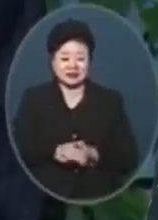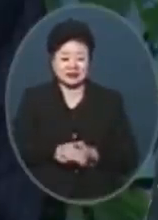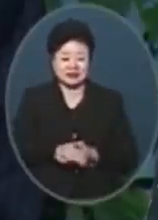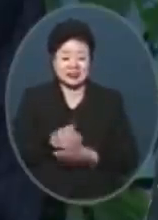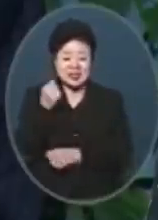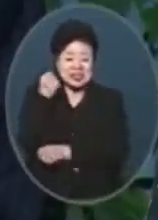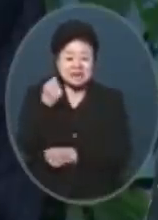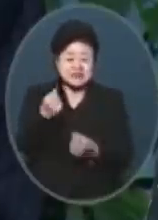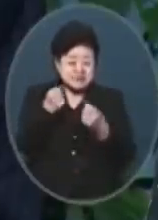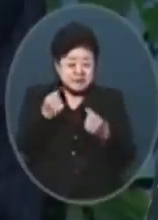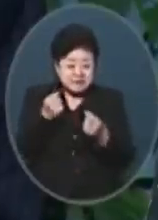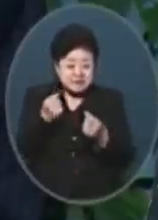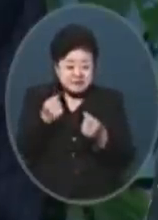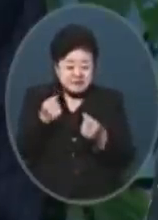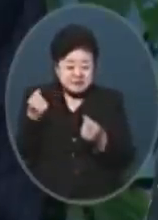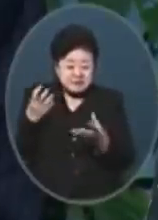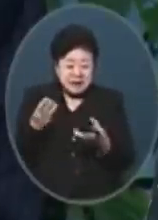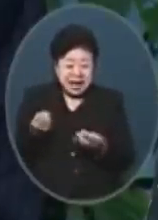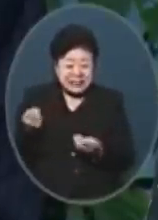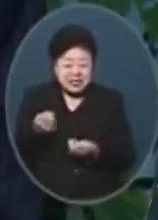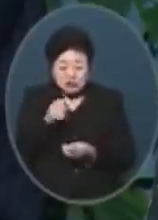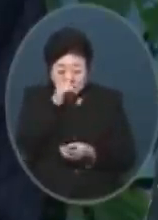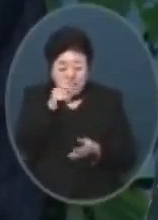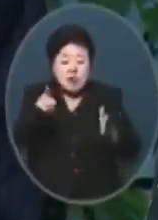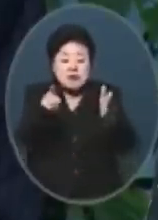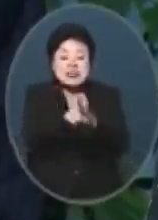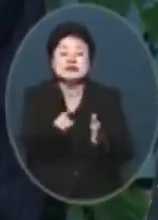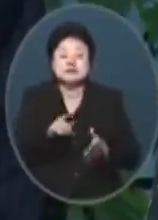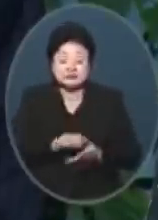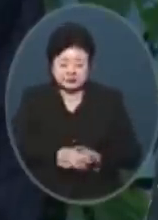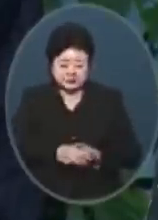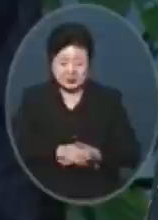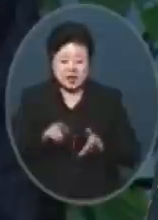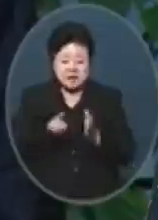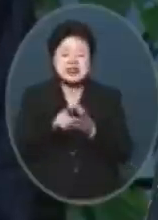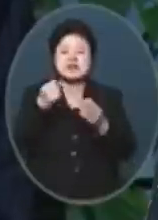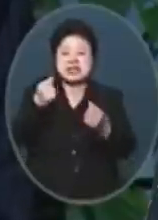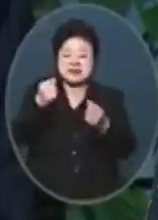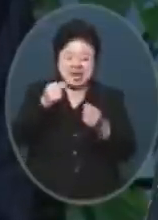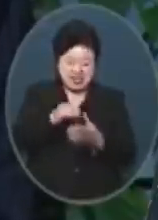자본이 많이 가지고 있는데 그것은 믿음이 자본인 것입니다.